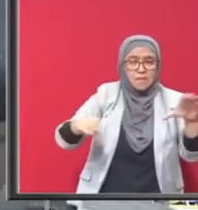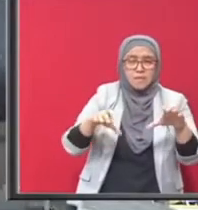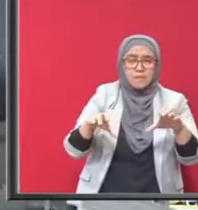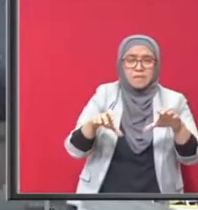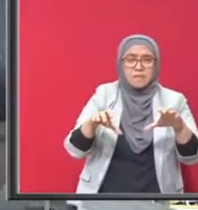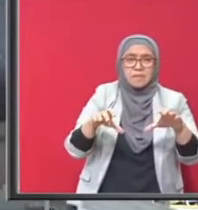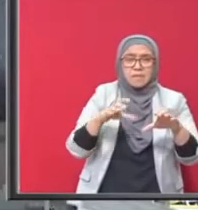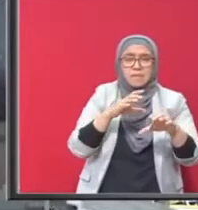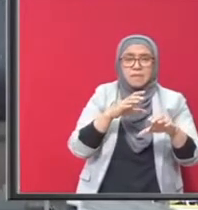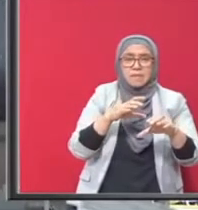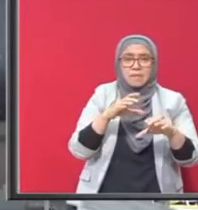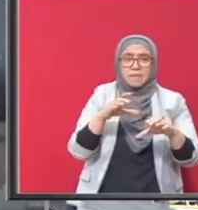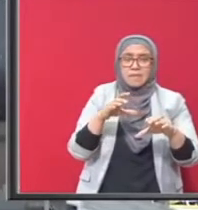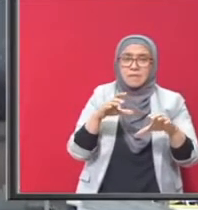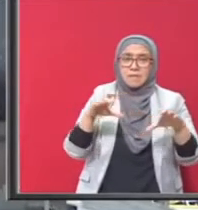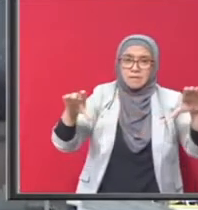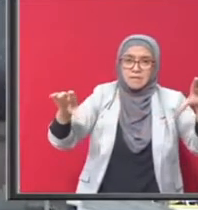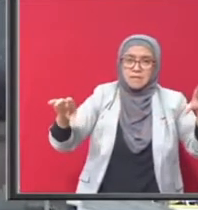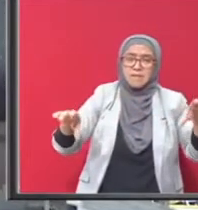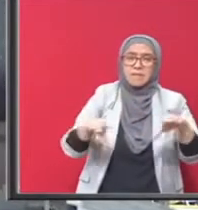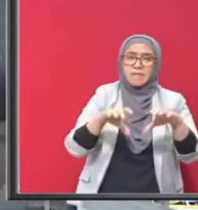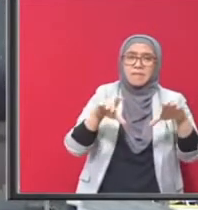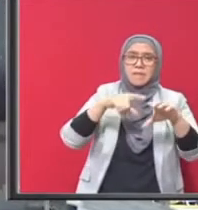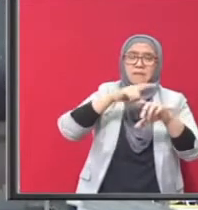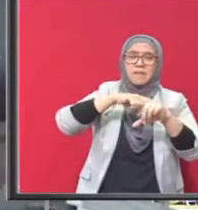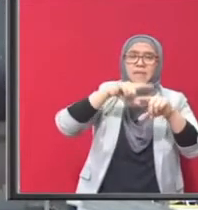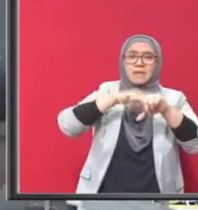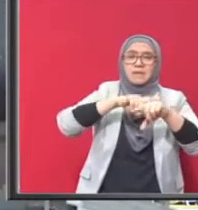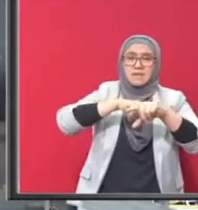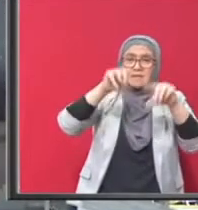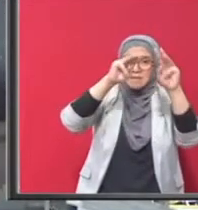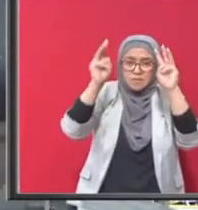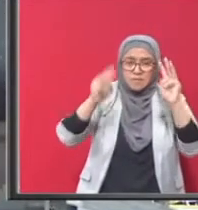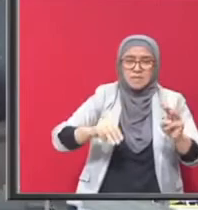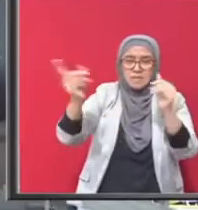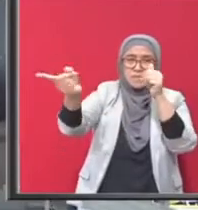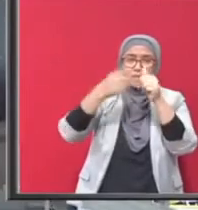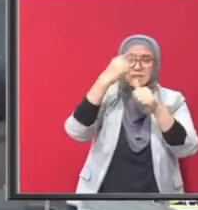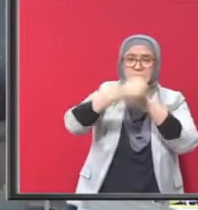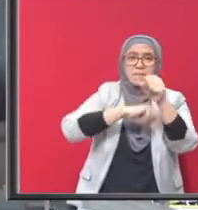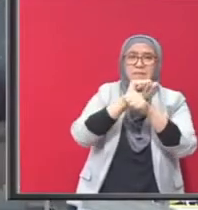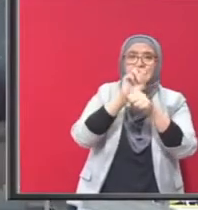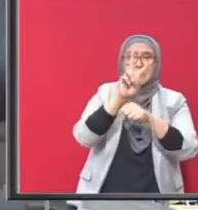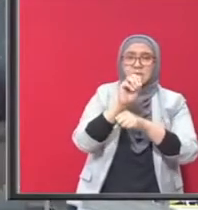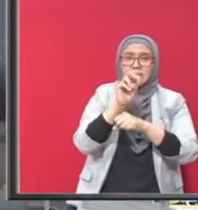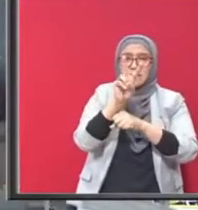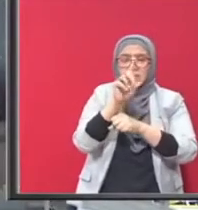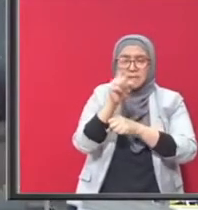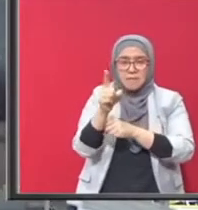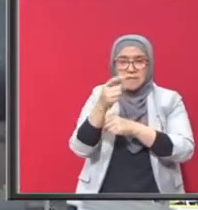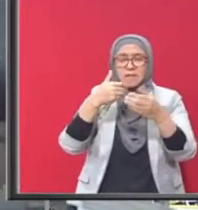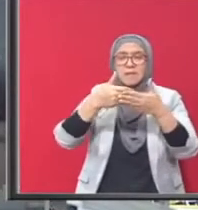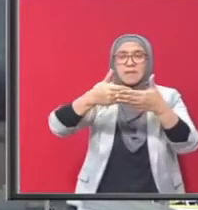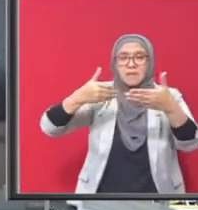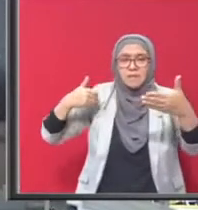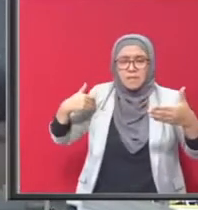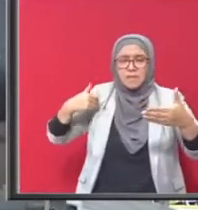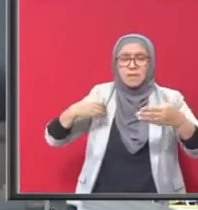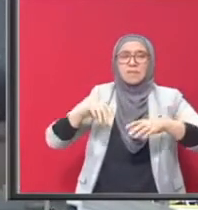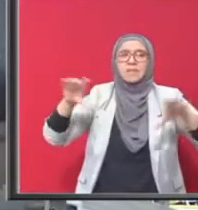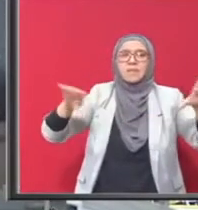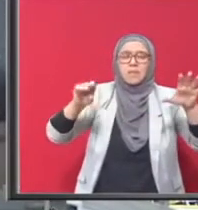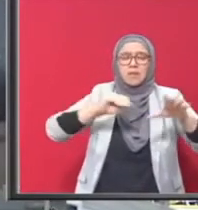padupadan akan diadakan di pulau Pinang pada musim pertama tahun 2021 sebelumnya dilaksanakan